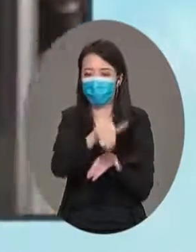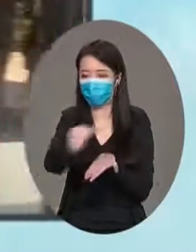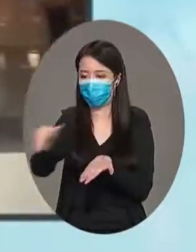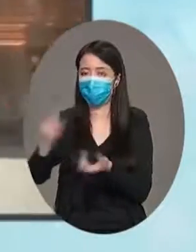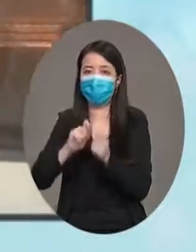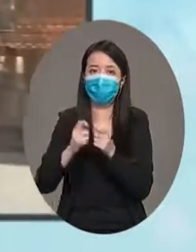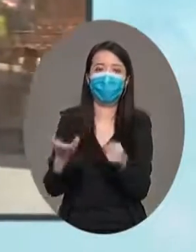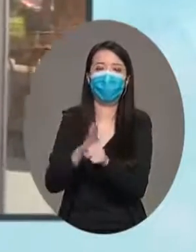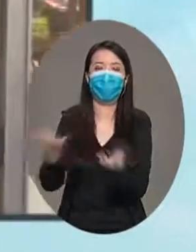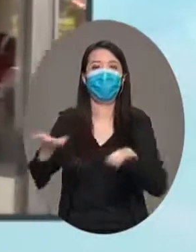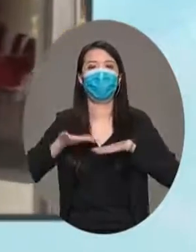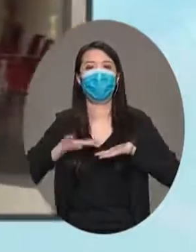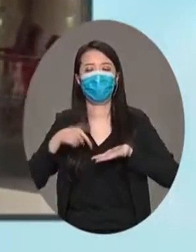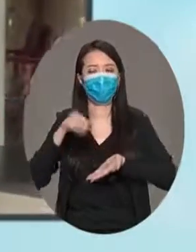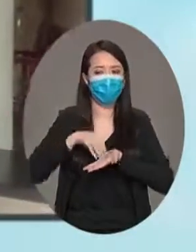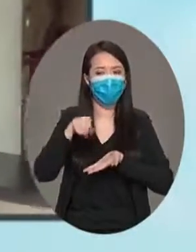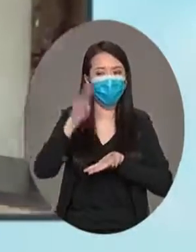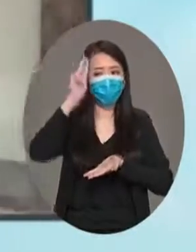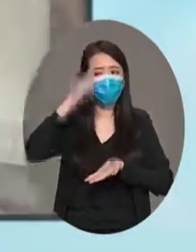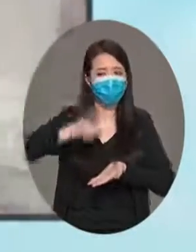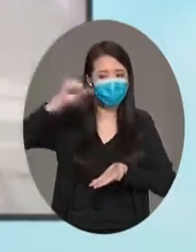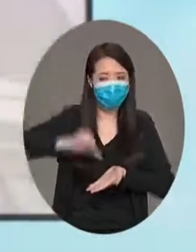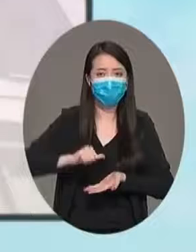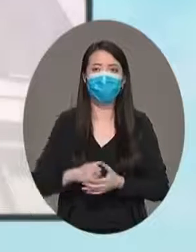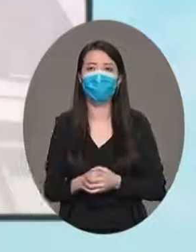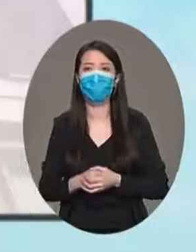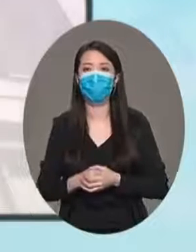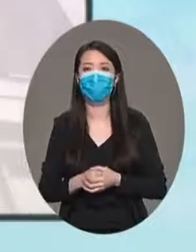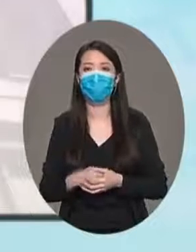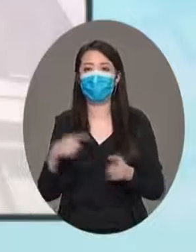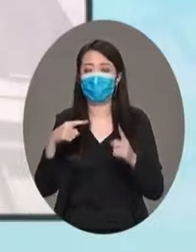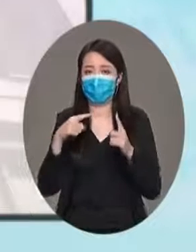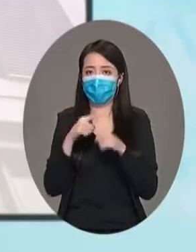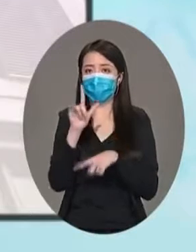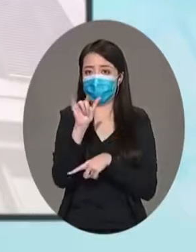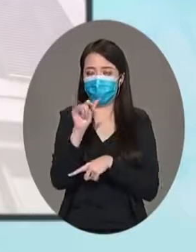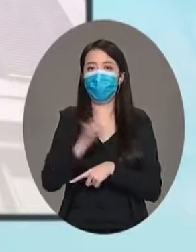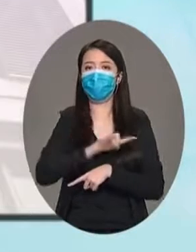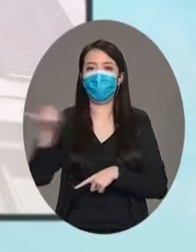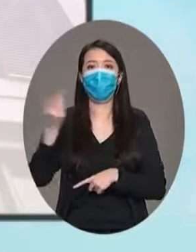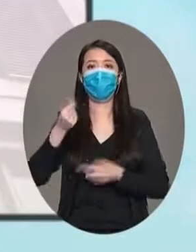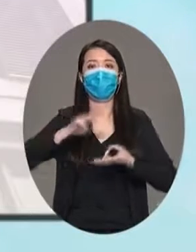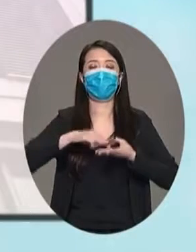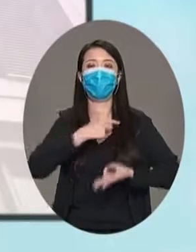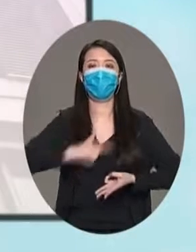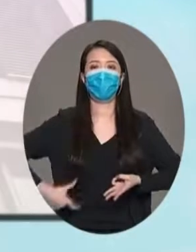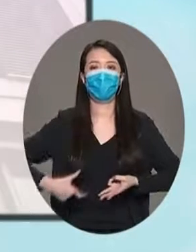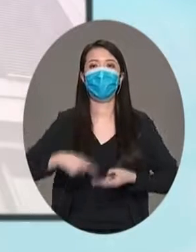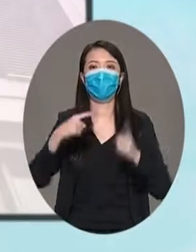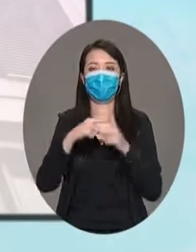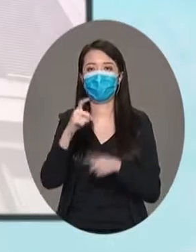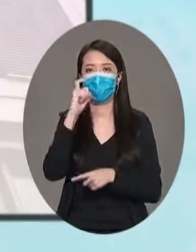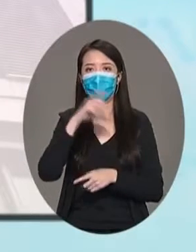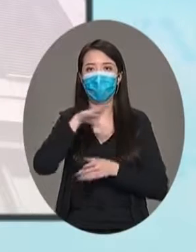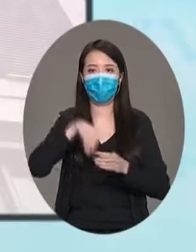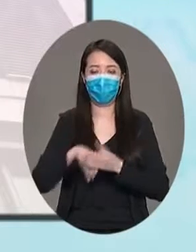提供額外資料，以決定宣誓是不是有效。呢16人最多嚟自沙田区议会，一共有9人，